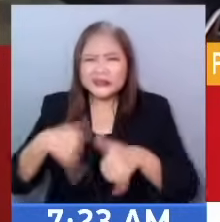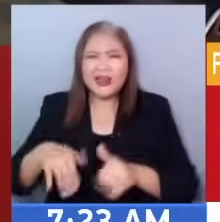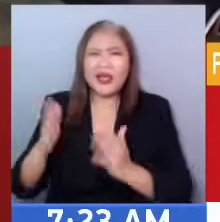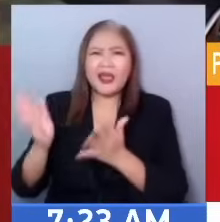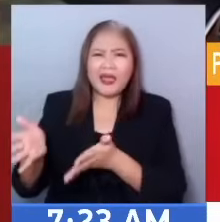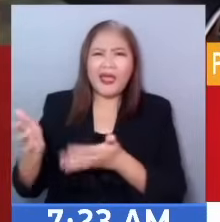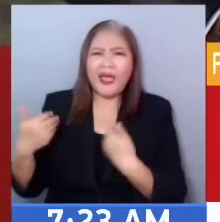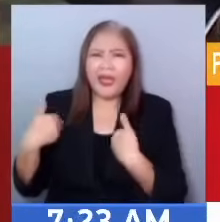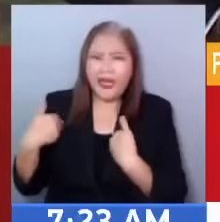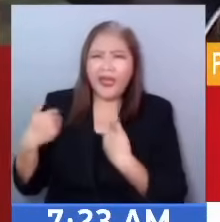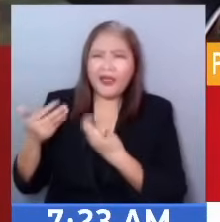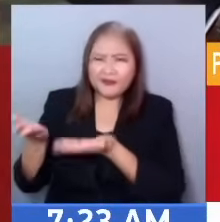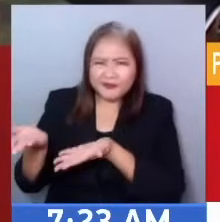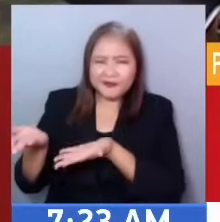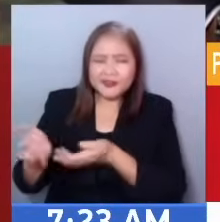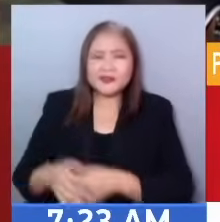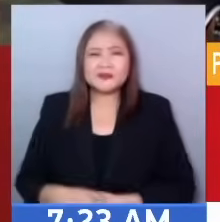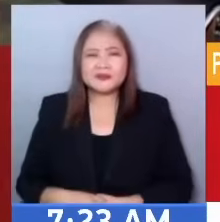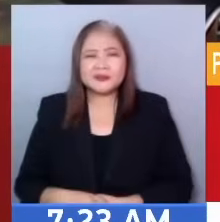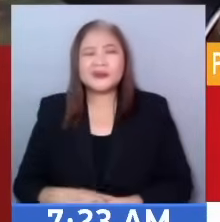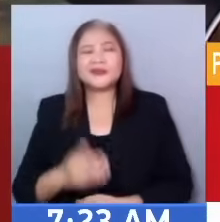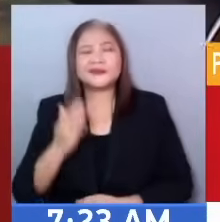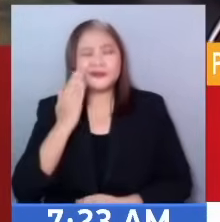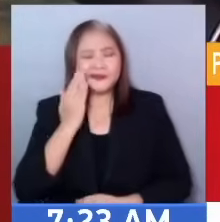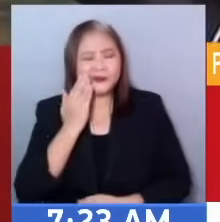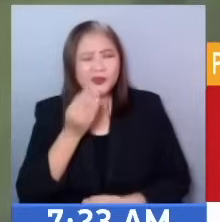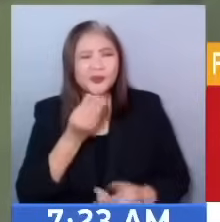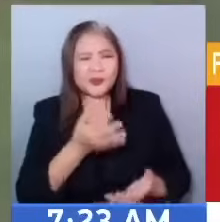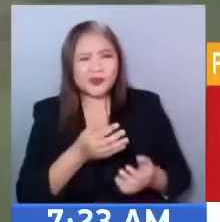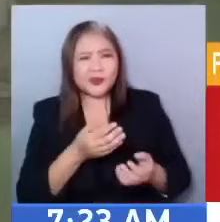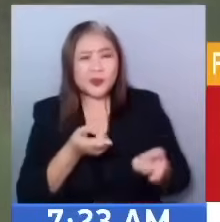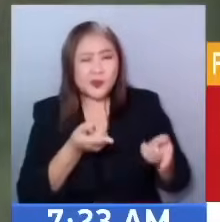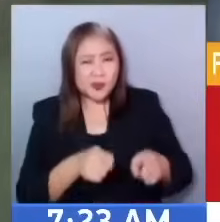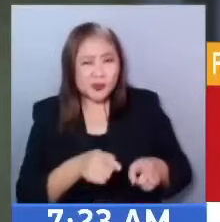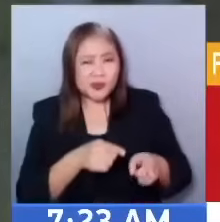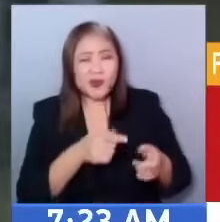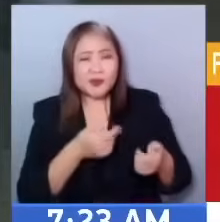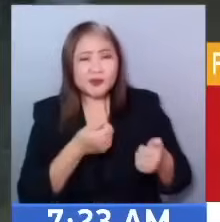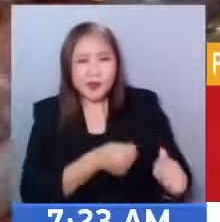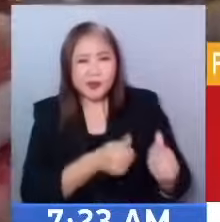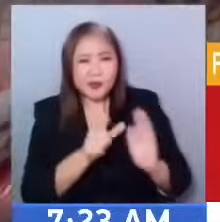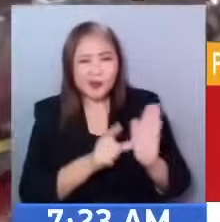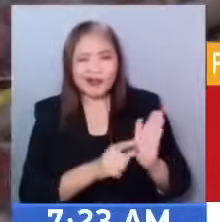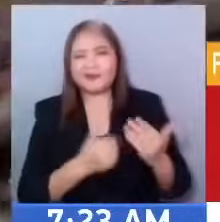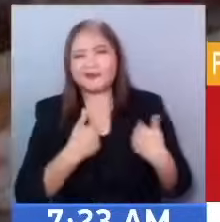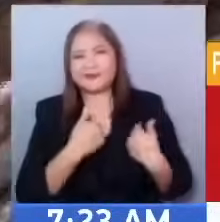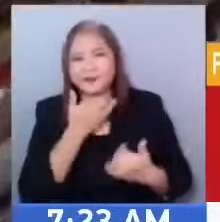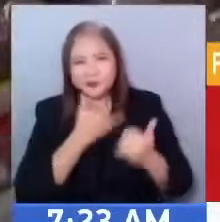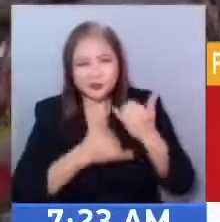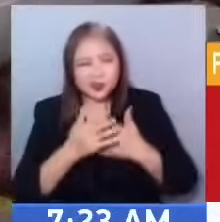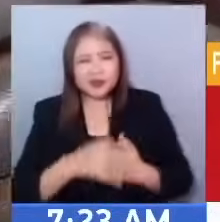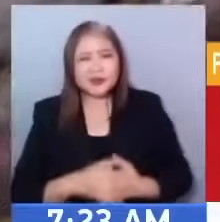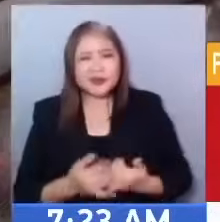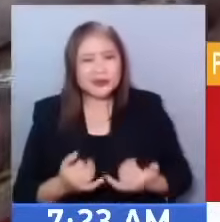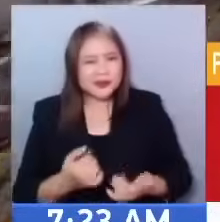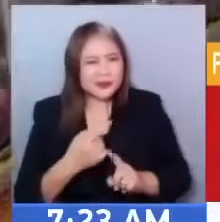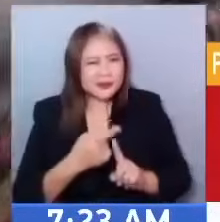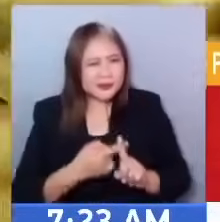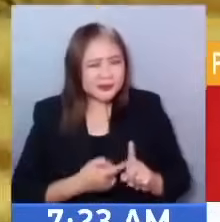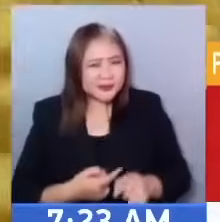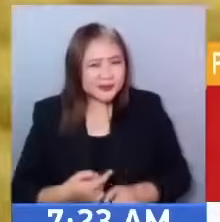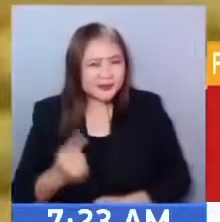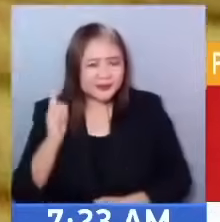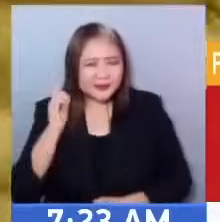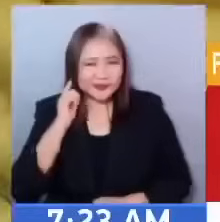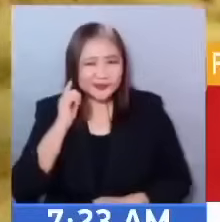Alam niyo naman, yung implementation ng law, may depekto. Kaya mm-hmm. kami ngayong buwan, magpapasa kami nung tinatawag na